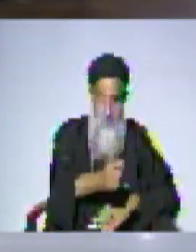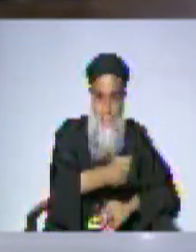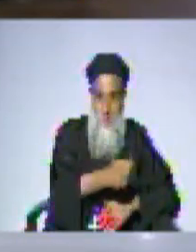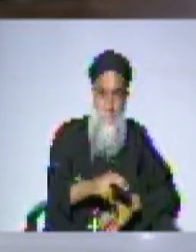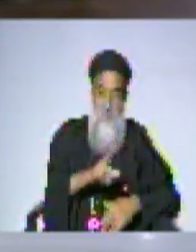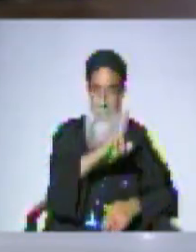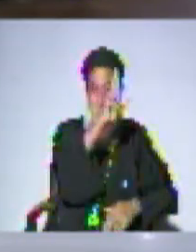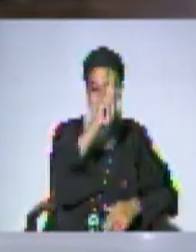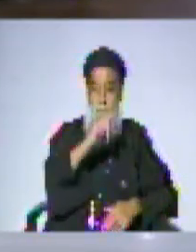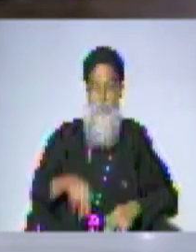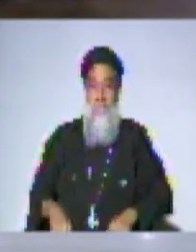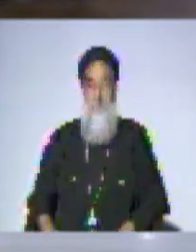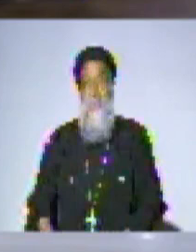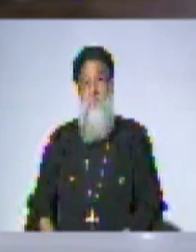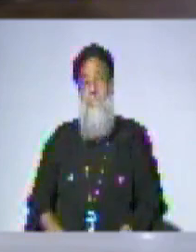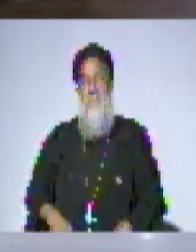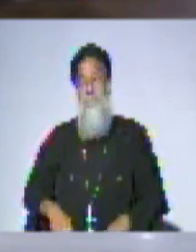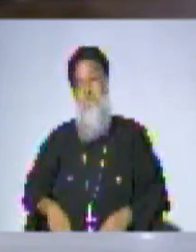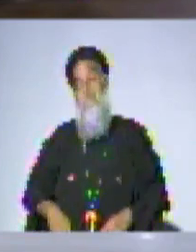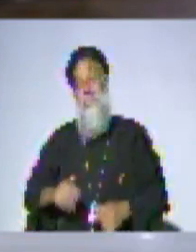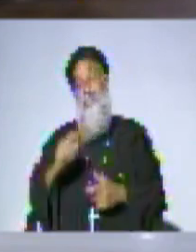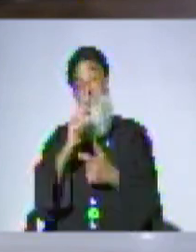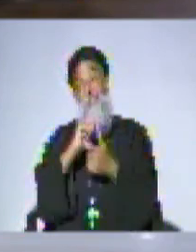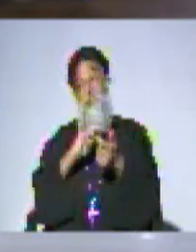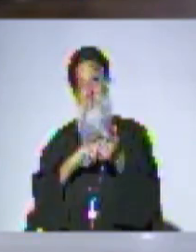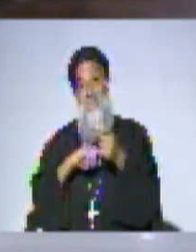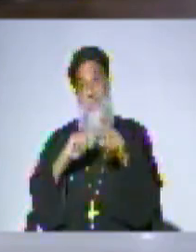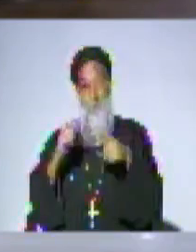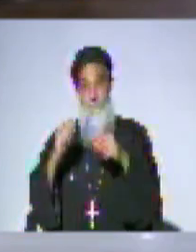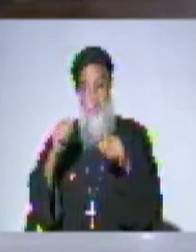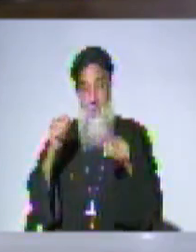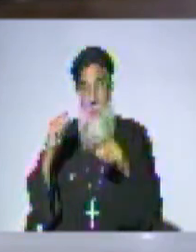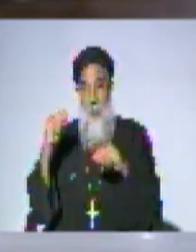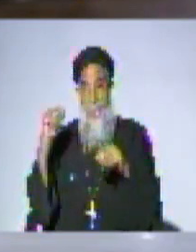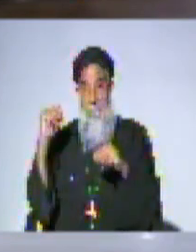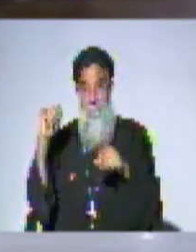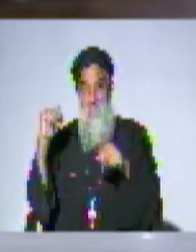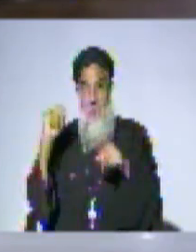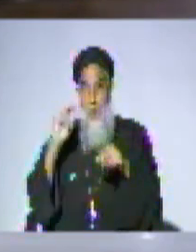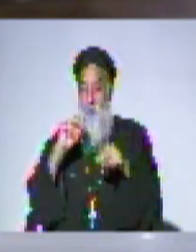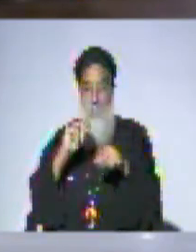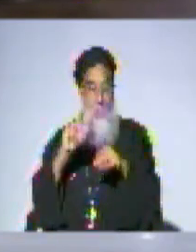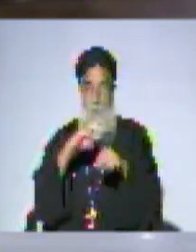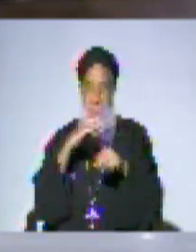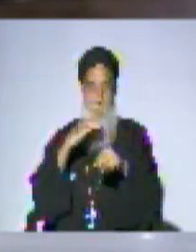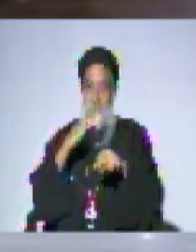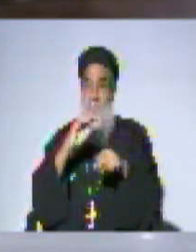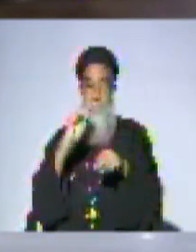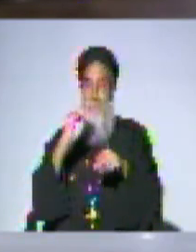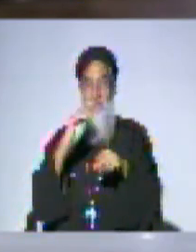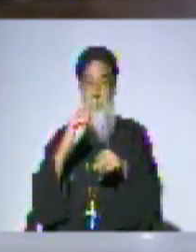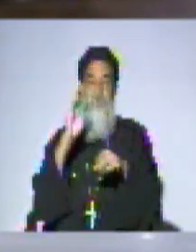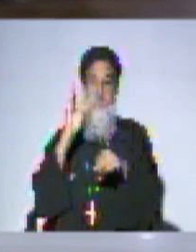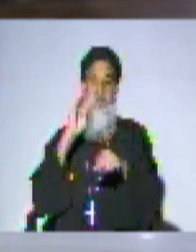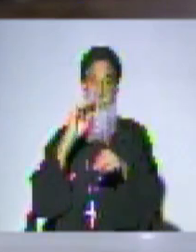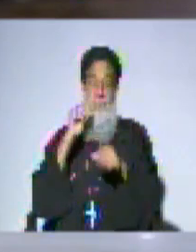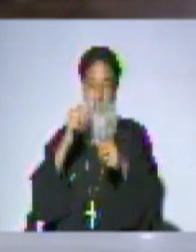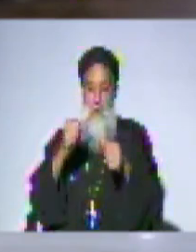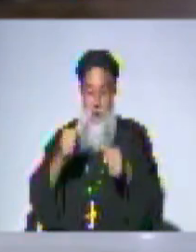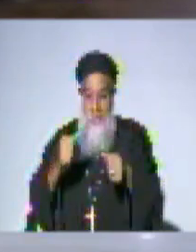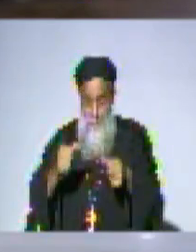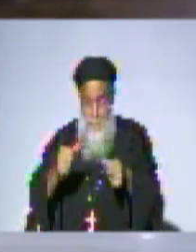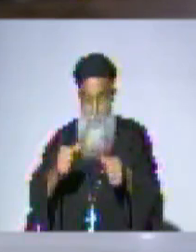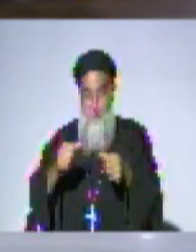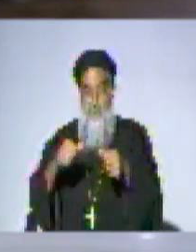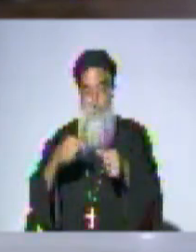سؤال يا سيدنا، هو المسيح كان بيكتب إيه على الأرض؟ أو كان عايز يقول إيه إن هو جلس على ركبتيه مرتين